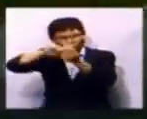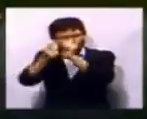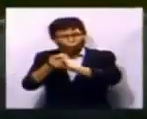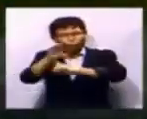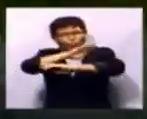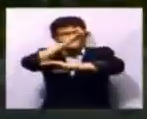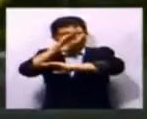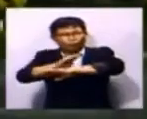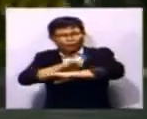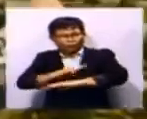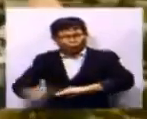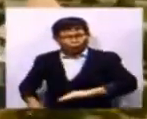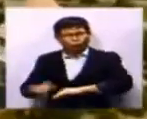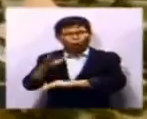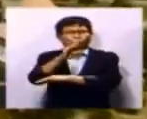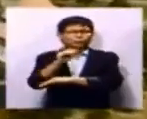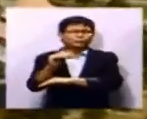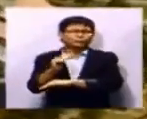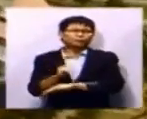Bukit Tugu dan Perupok.